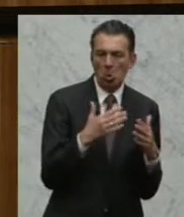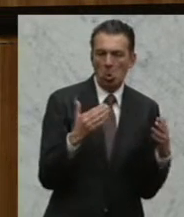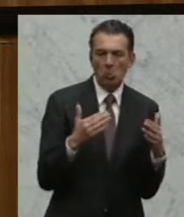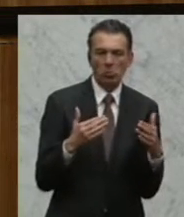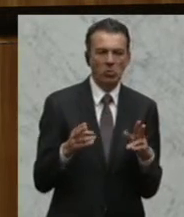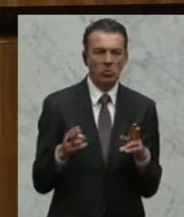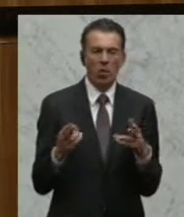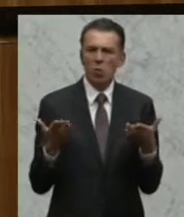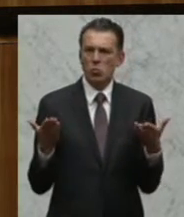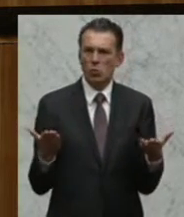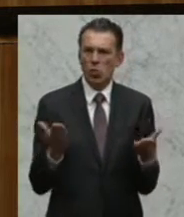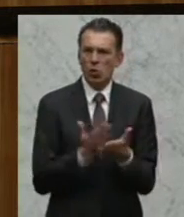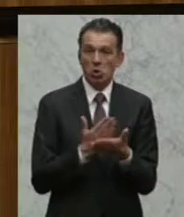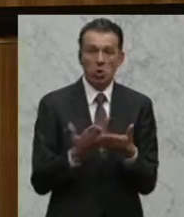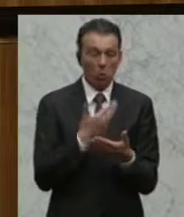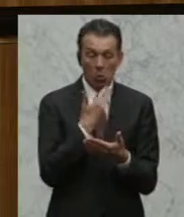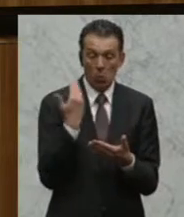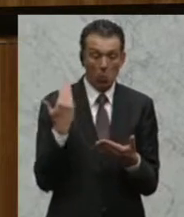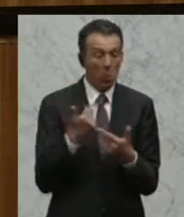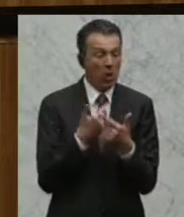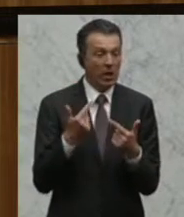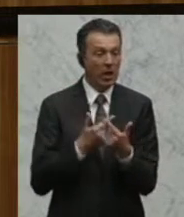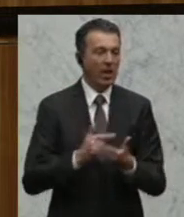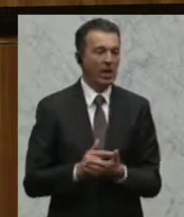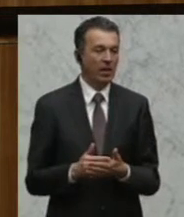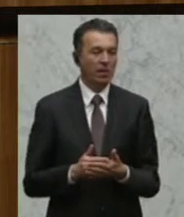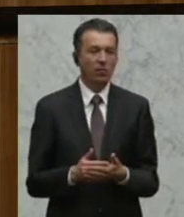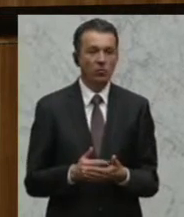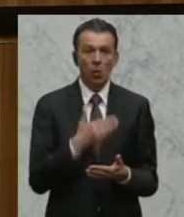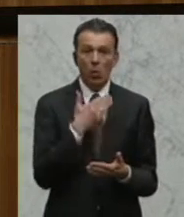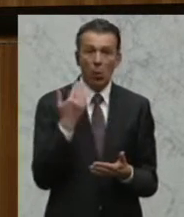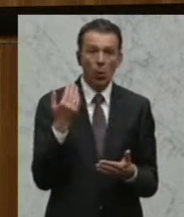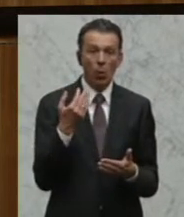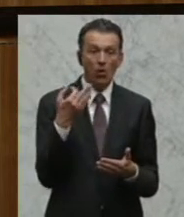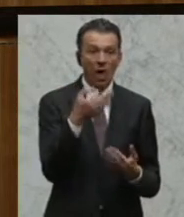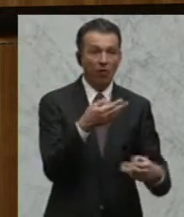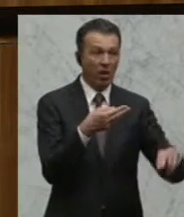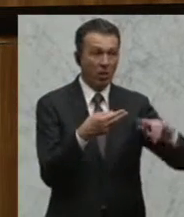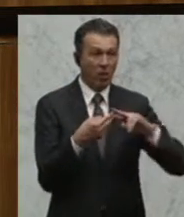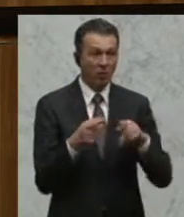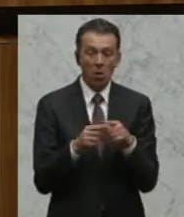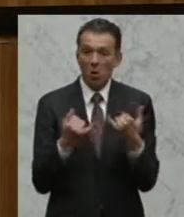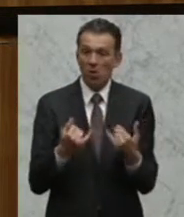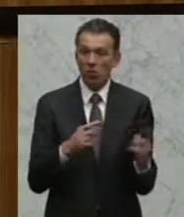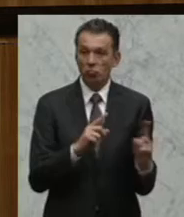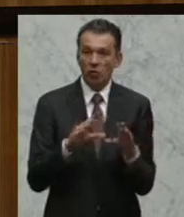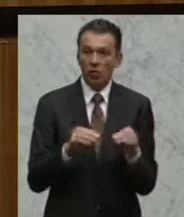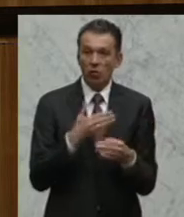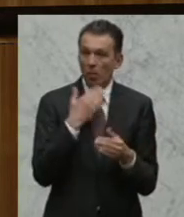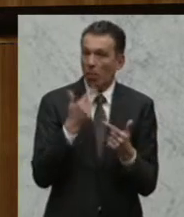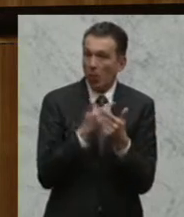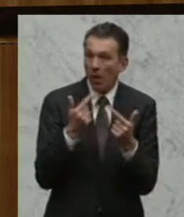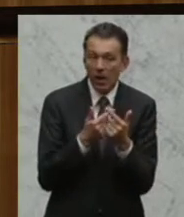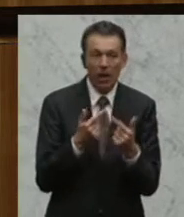Warum Sie das so gemacht haben, haben Sie uns überhaupt nicht erklärt. Haben Sie nicht in der Anfrage erklärt, haben Sie jetzt auch nicht in Ihrer Stellungnahme erklärt. Und Herr